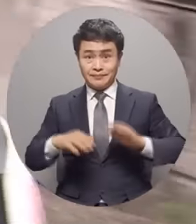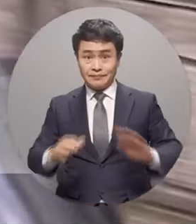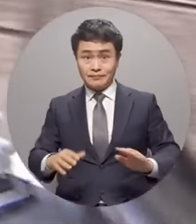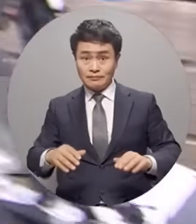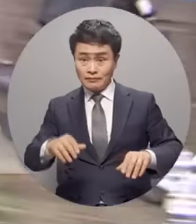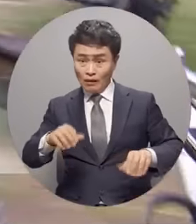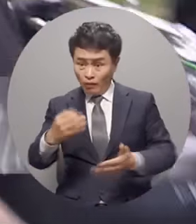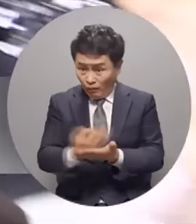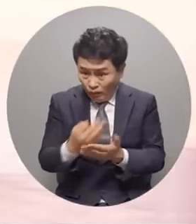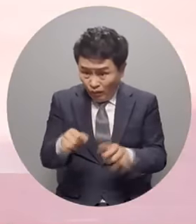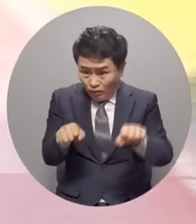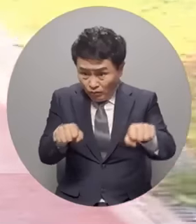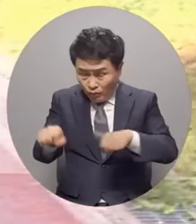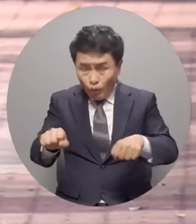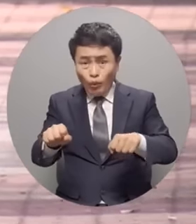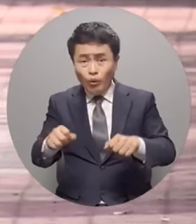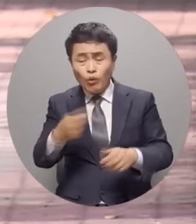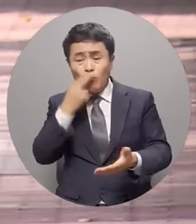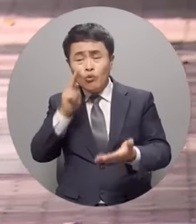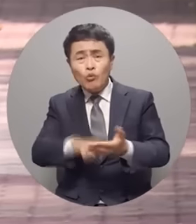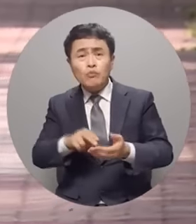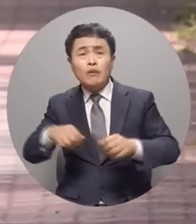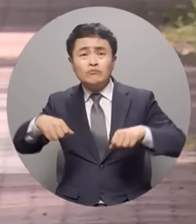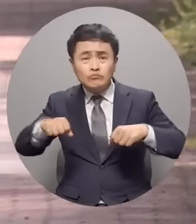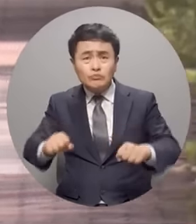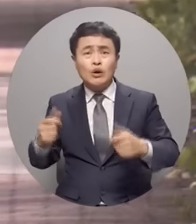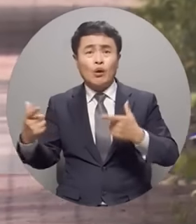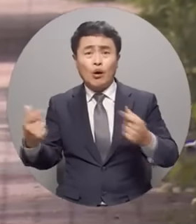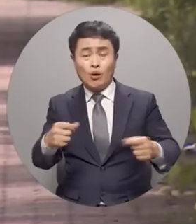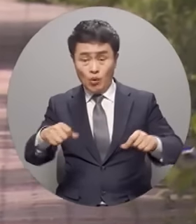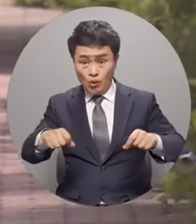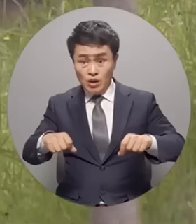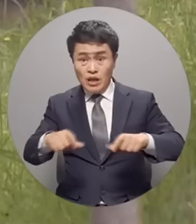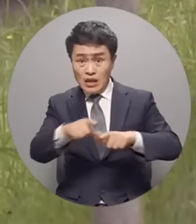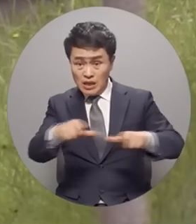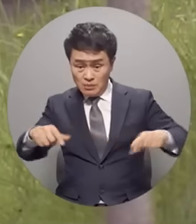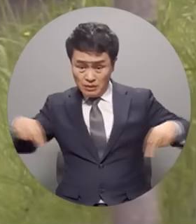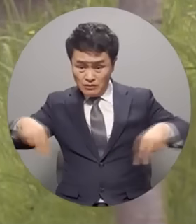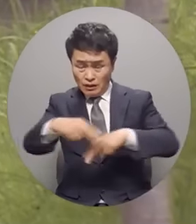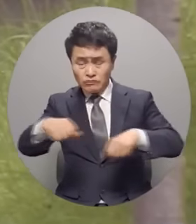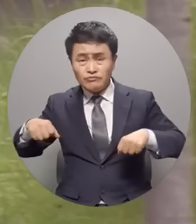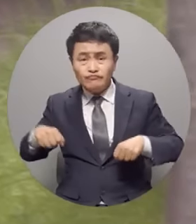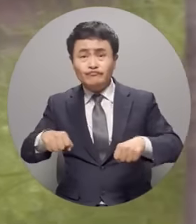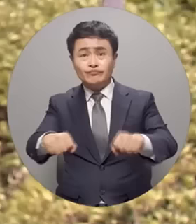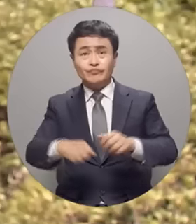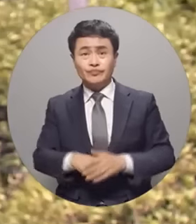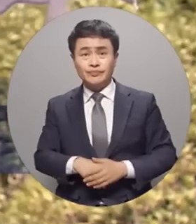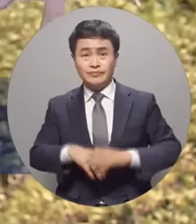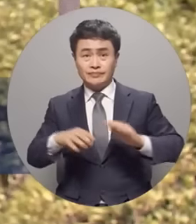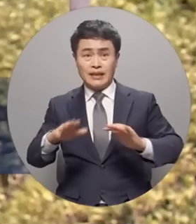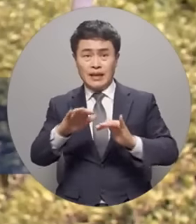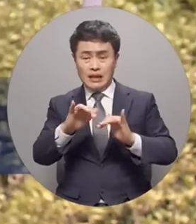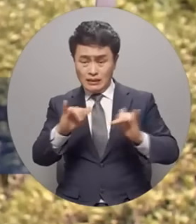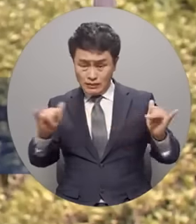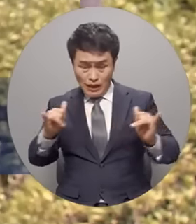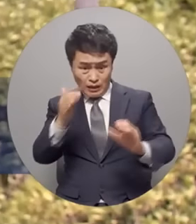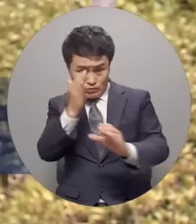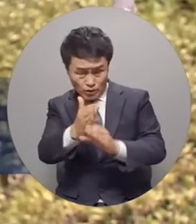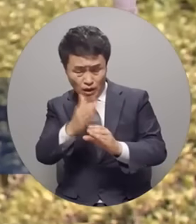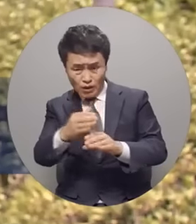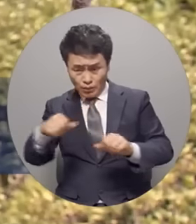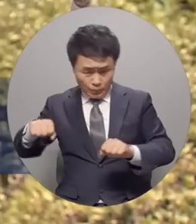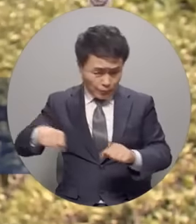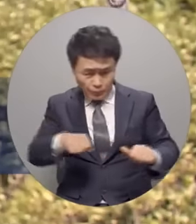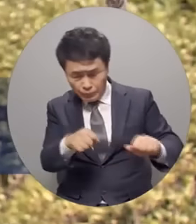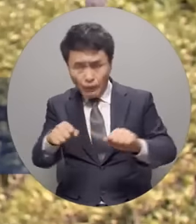영업용 오토바이는 물론 우편 배달 오토바이까지 도로가 아닌 인도를 이용합니다. 사람 사이로 비껴가면서